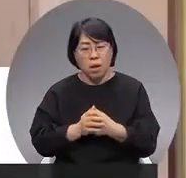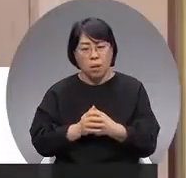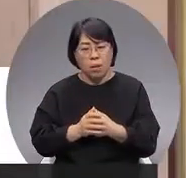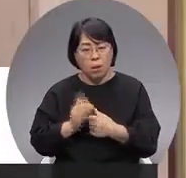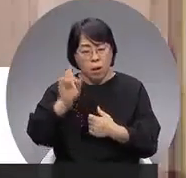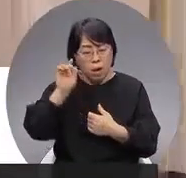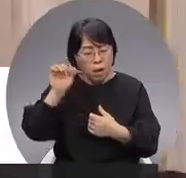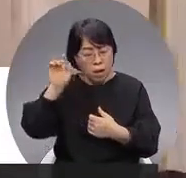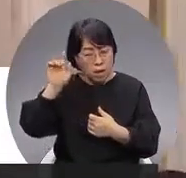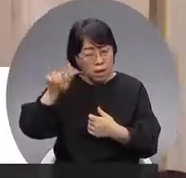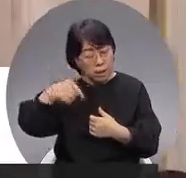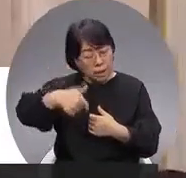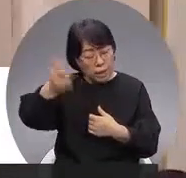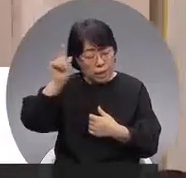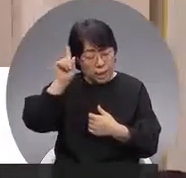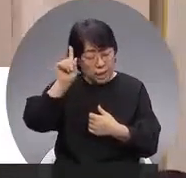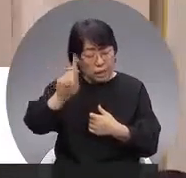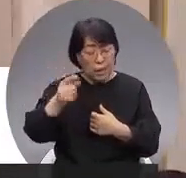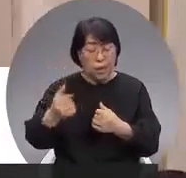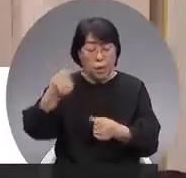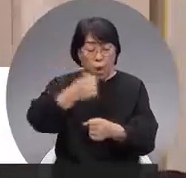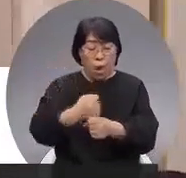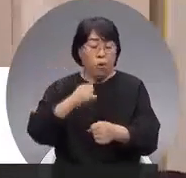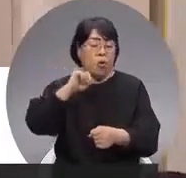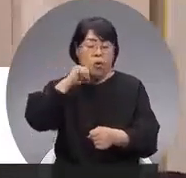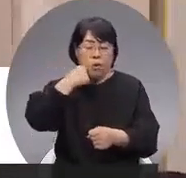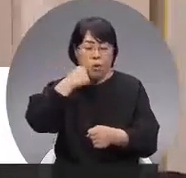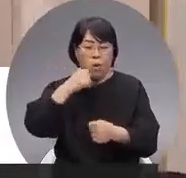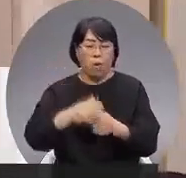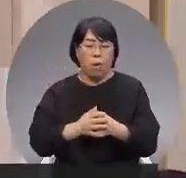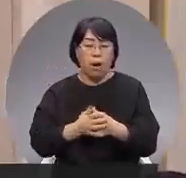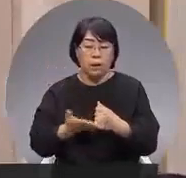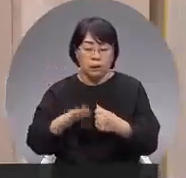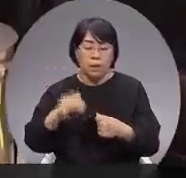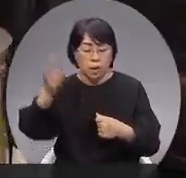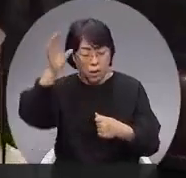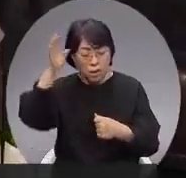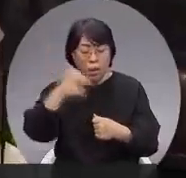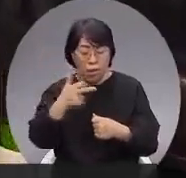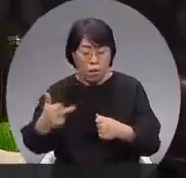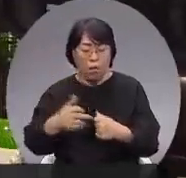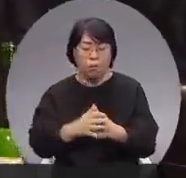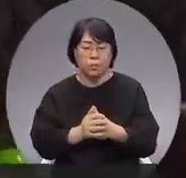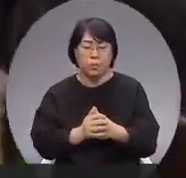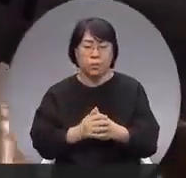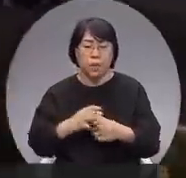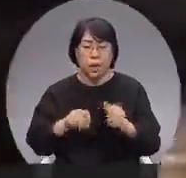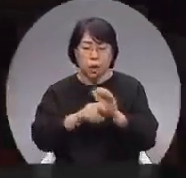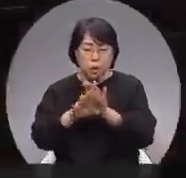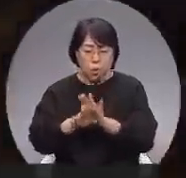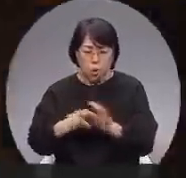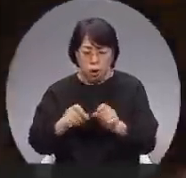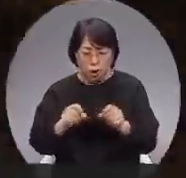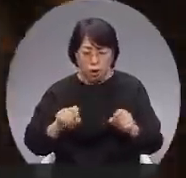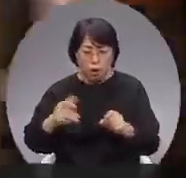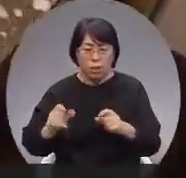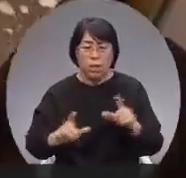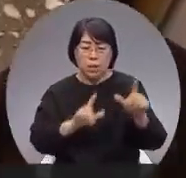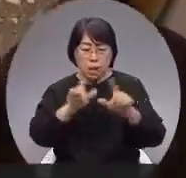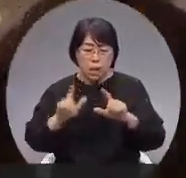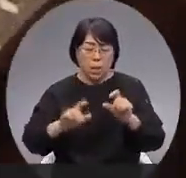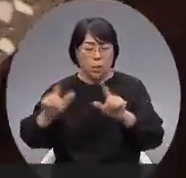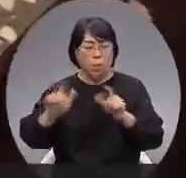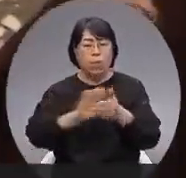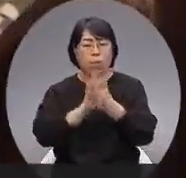때문에 하지만 기대 많이 하고 있습니다. 이날만 기다렸습니다. 다만 코로나19 장기화로 생활이 많이